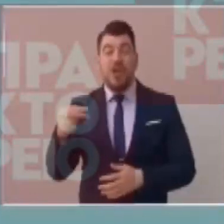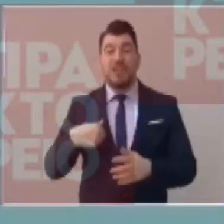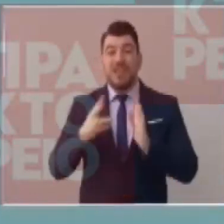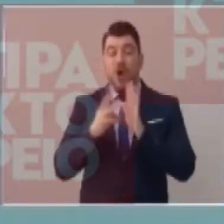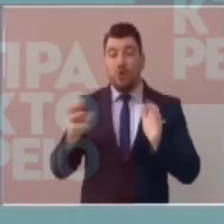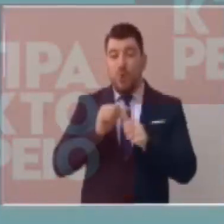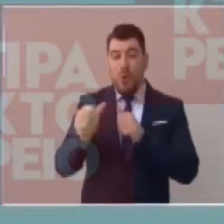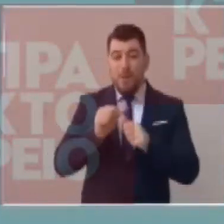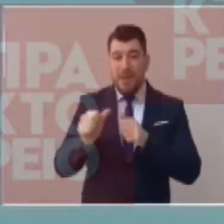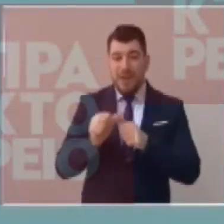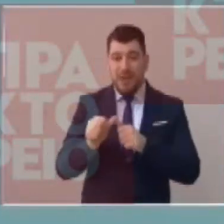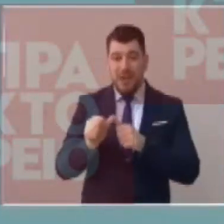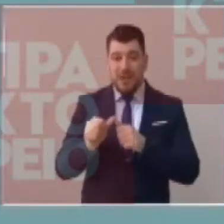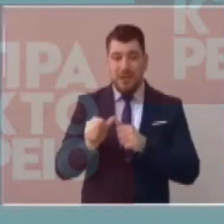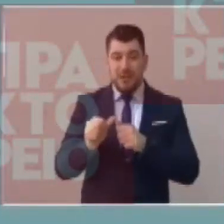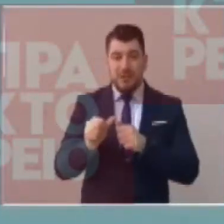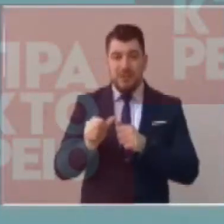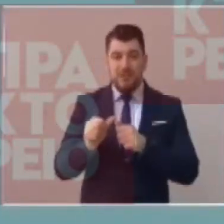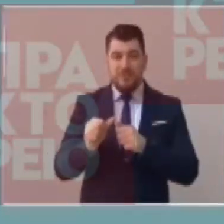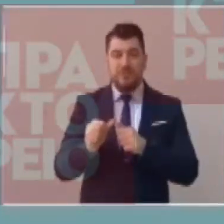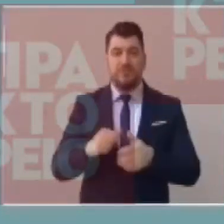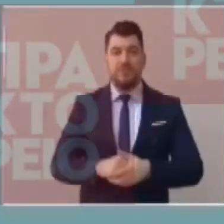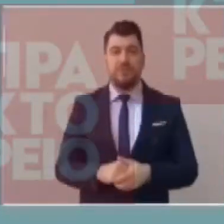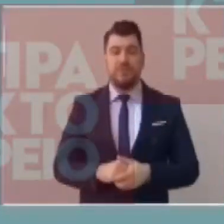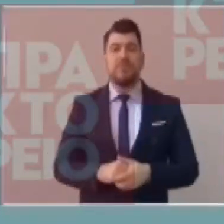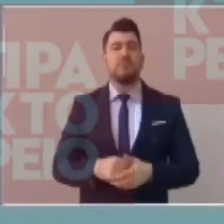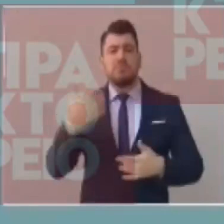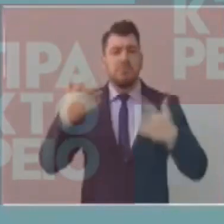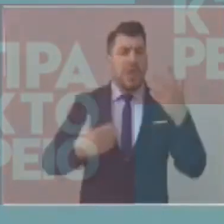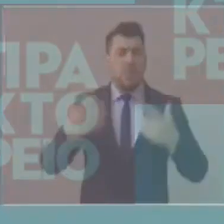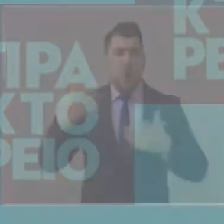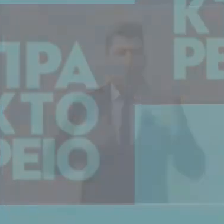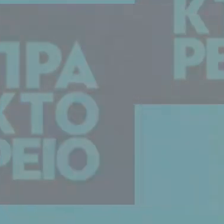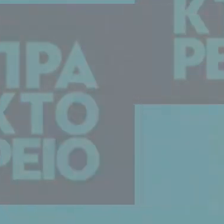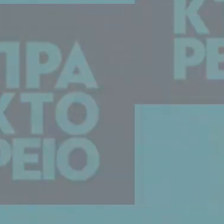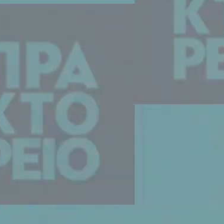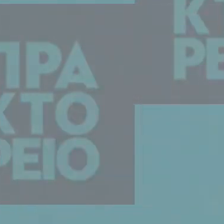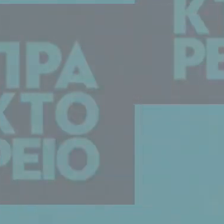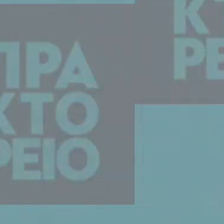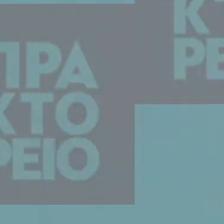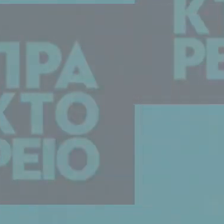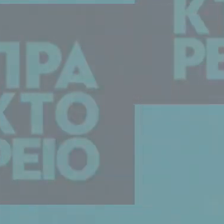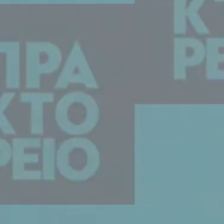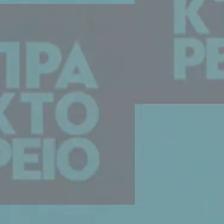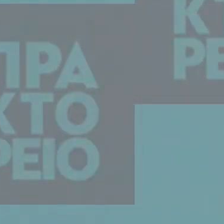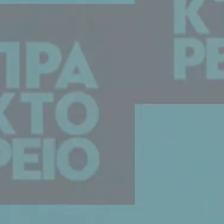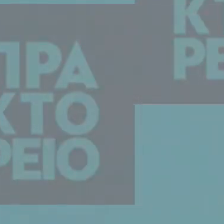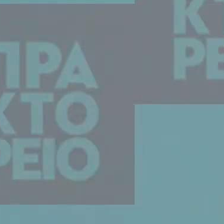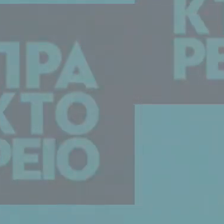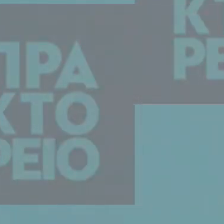αγορά αυτοκινήτων νέου τύπου. Υπολογίζεται ότι έτσι θα καλυφθεί